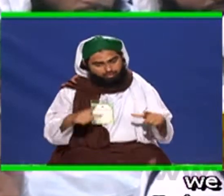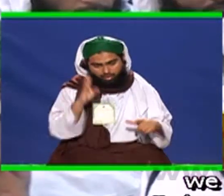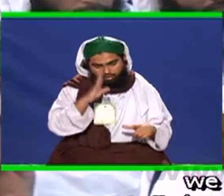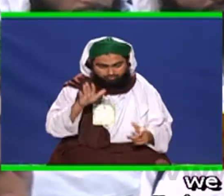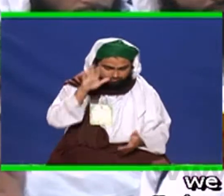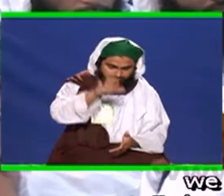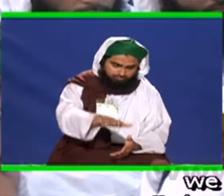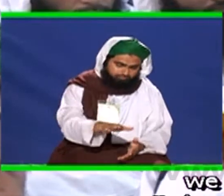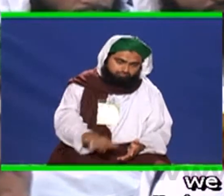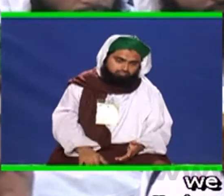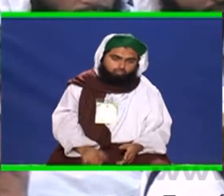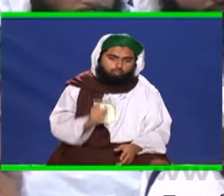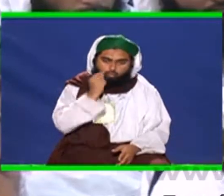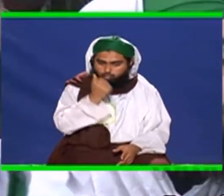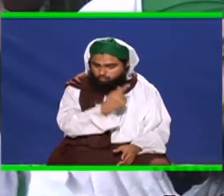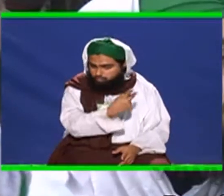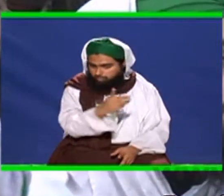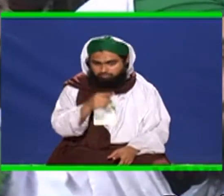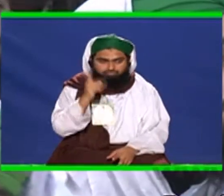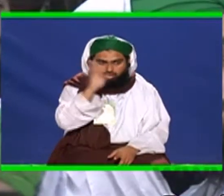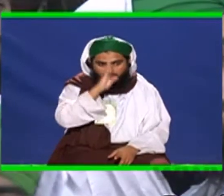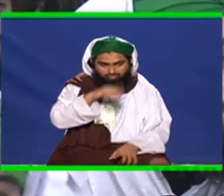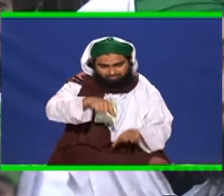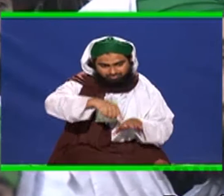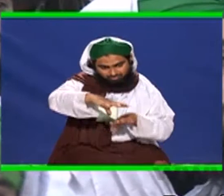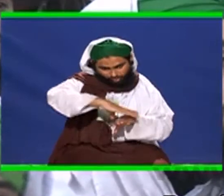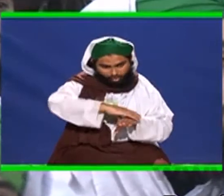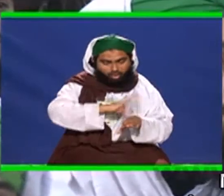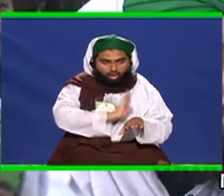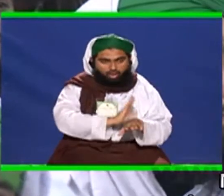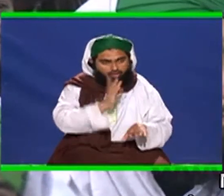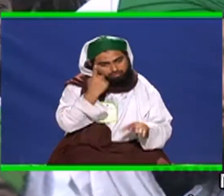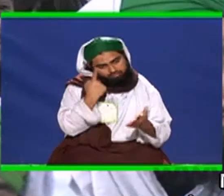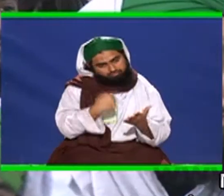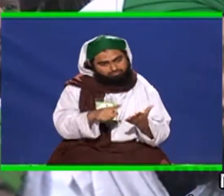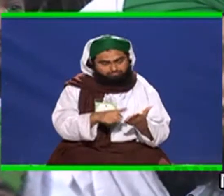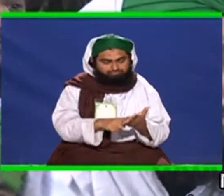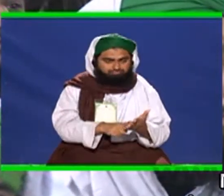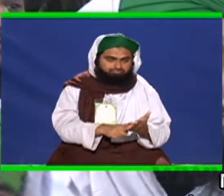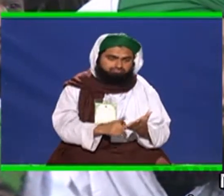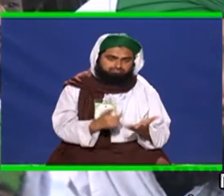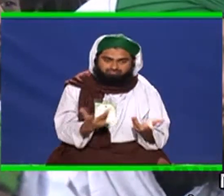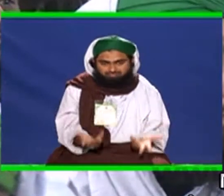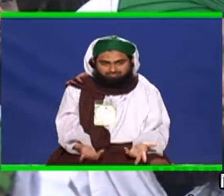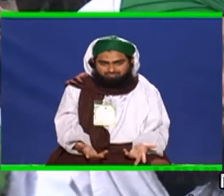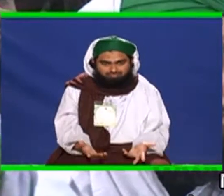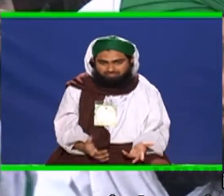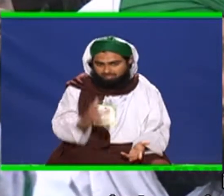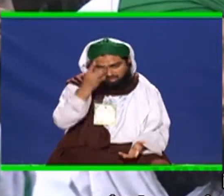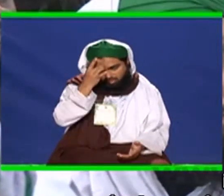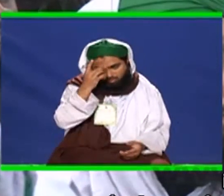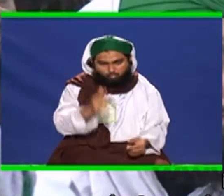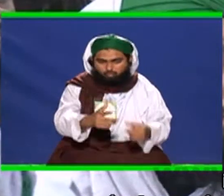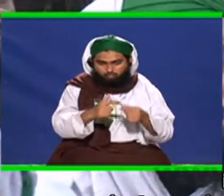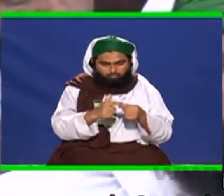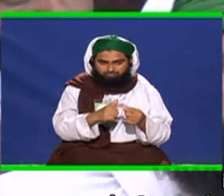तो जरा तबीयत को अच्छा नहीं लगता। वैसे है जायज, लोग सब्ज चप्पल भी पहनते, किसी को रोक को नहीं सकते हैं, वो भी जायज,